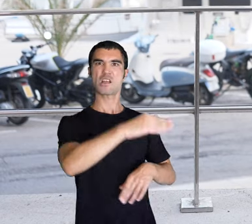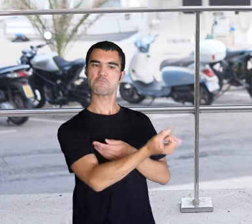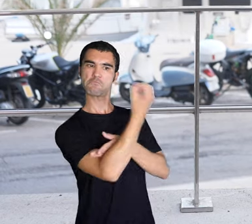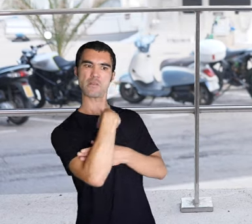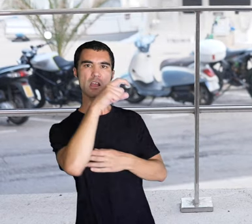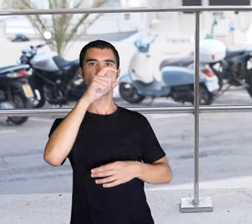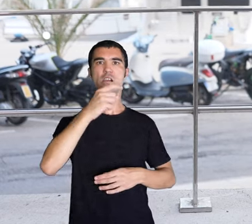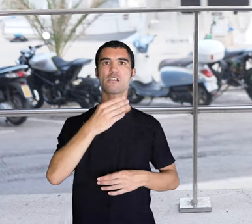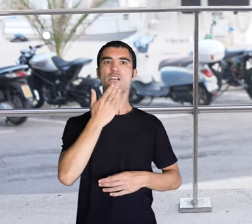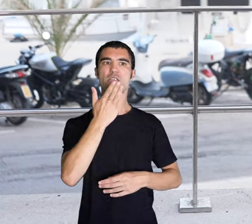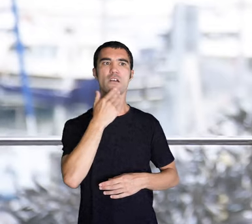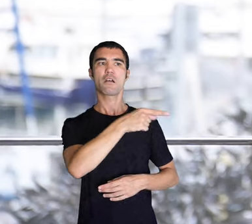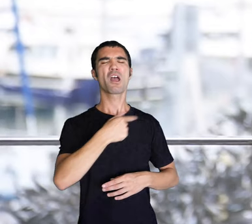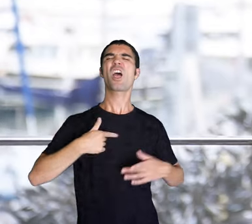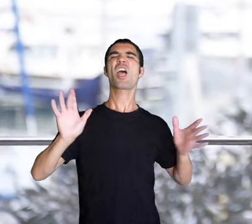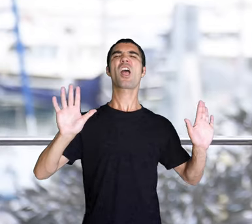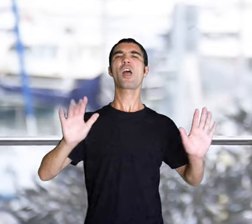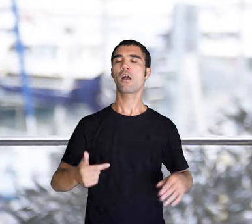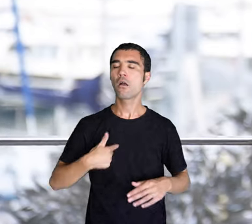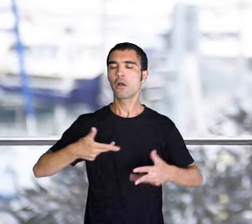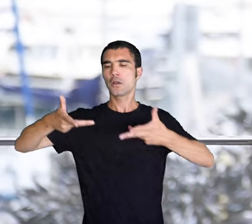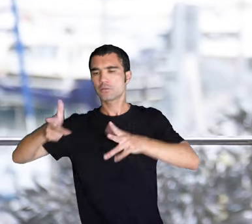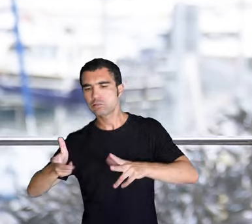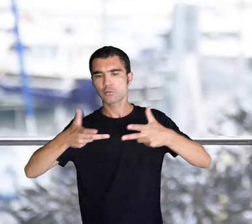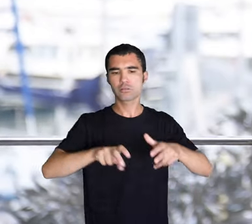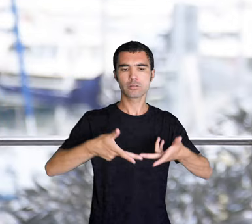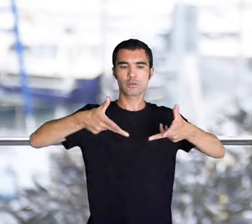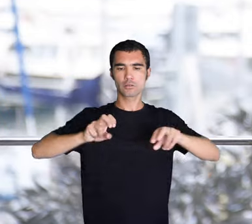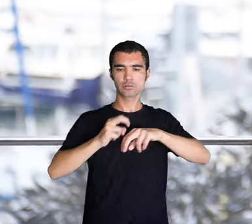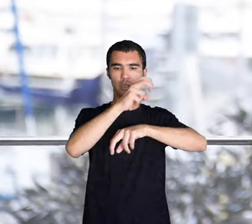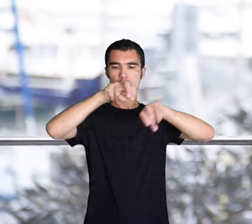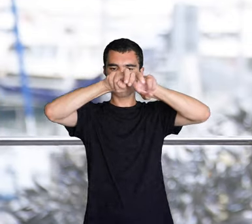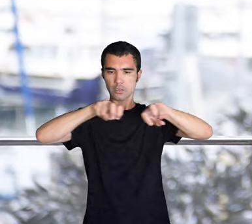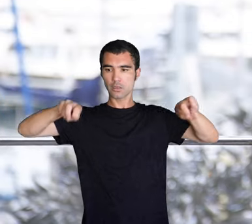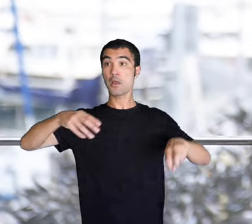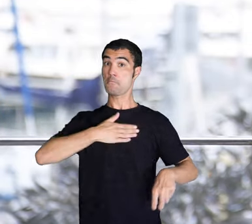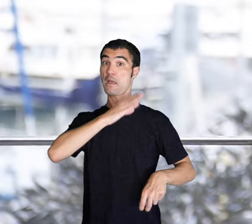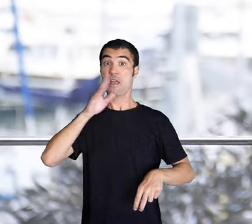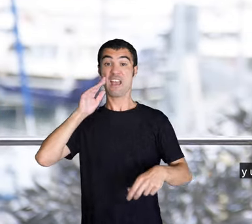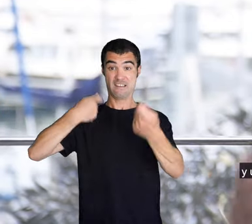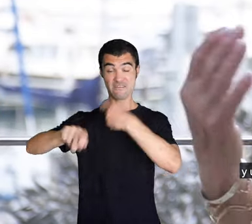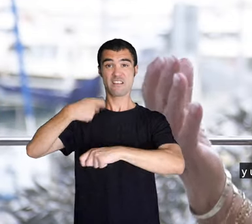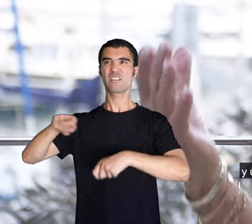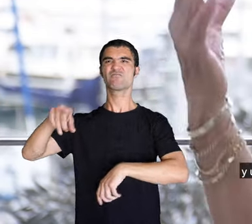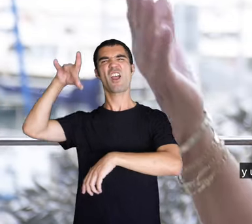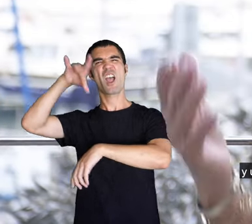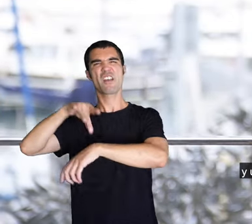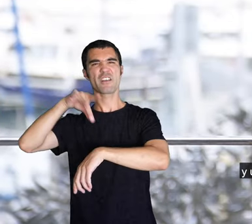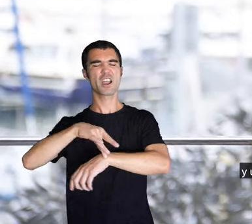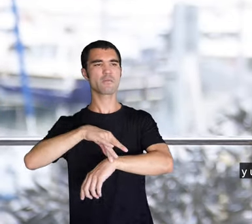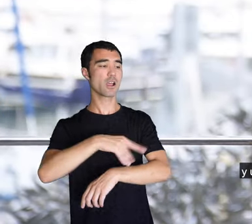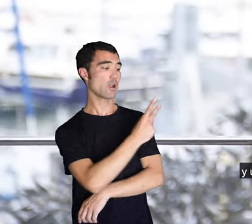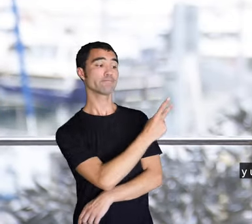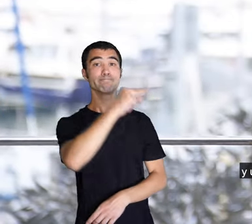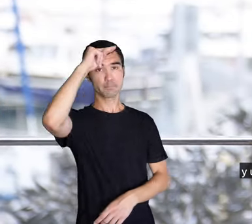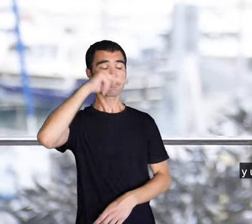estàvem assegudes a una escala. I ma mare, que la venedora s'havia posat malalta, i una de les dues deia a mon pare